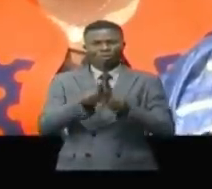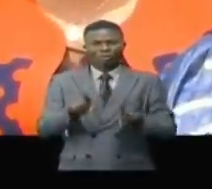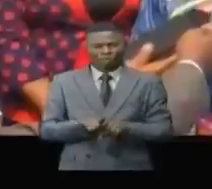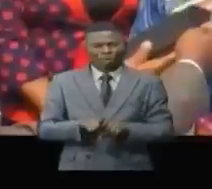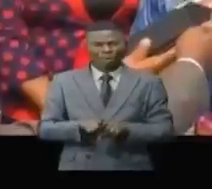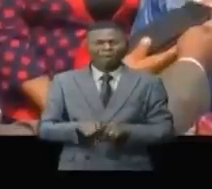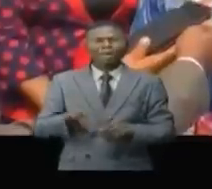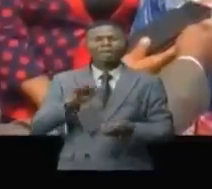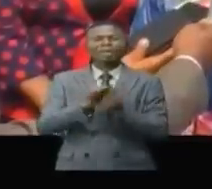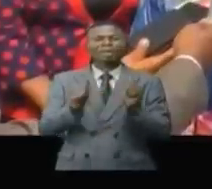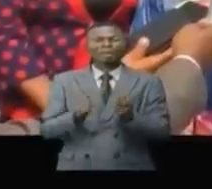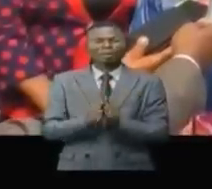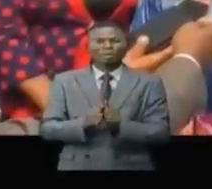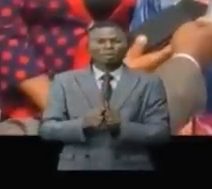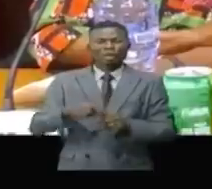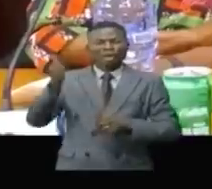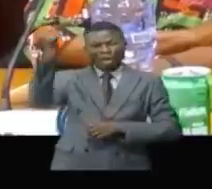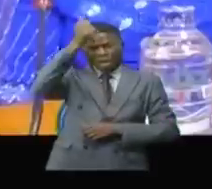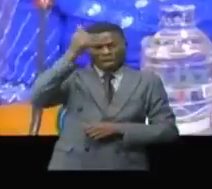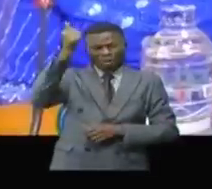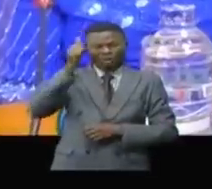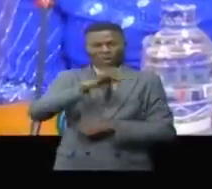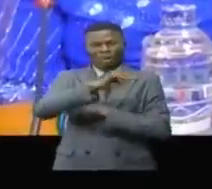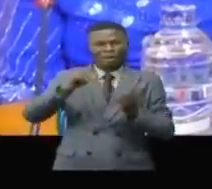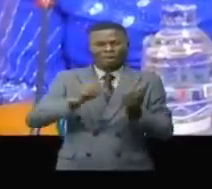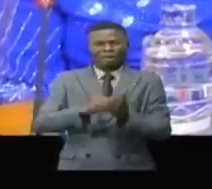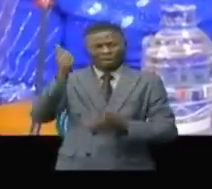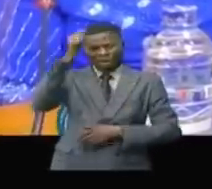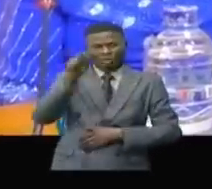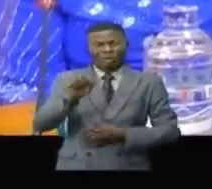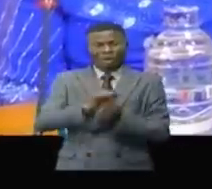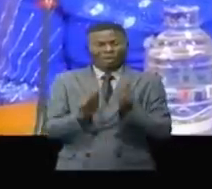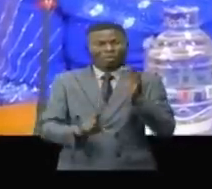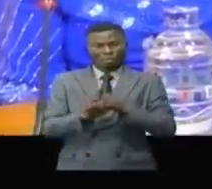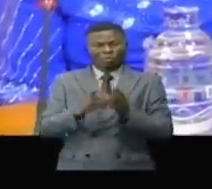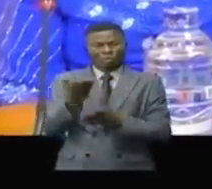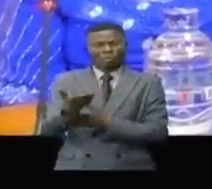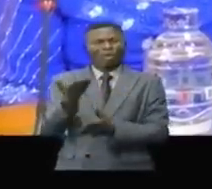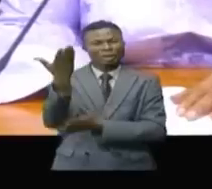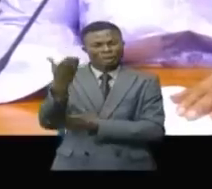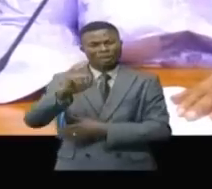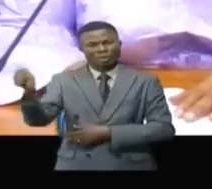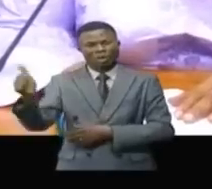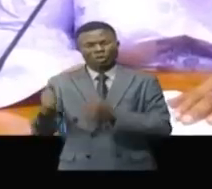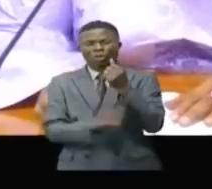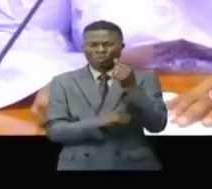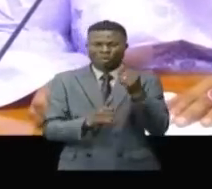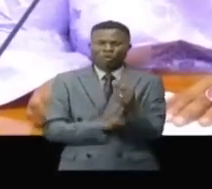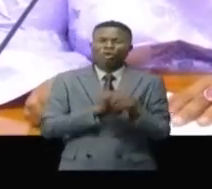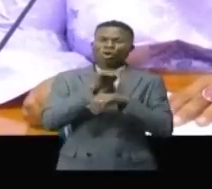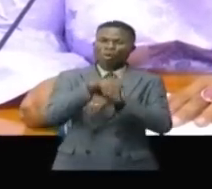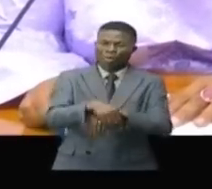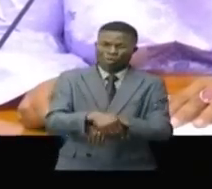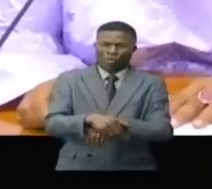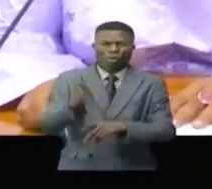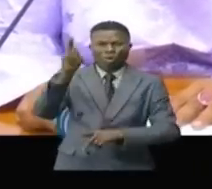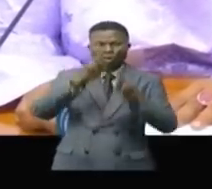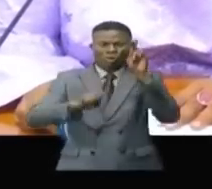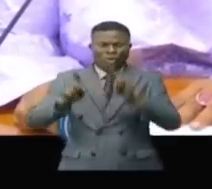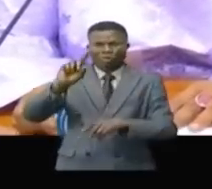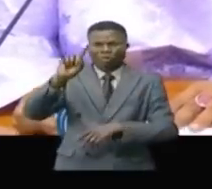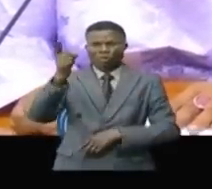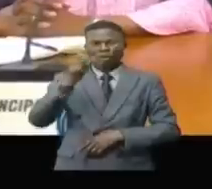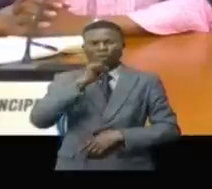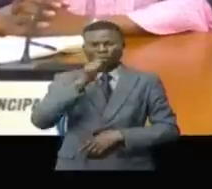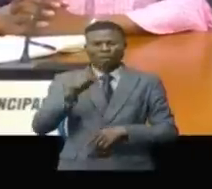région sont confrontés. Quand il y a ce genre de défis, il faut l'implication, non seulement des populations en